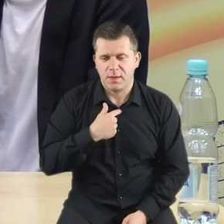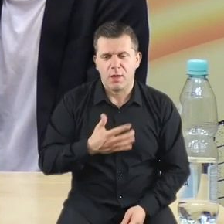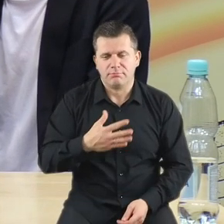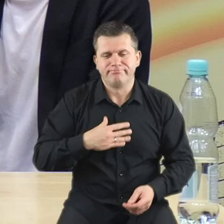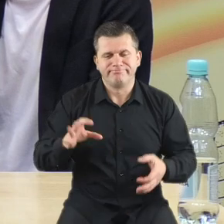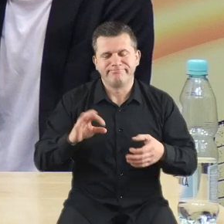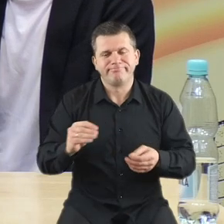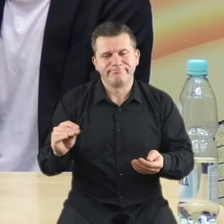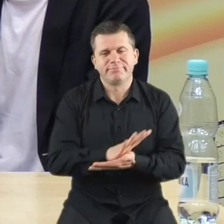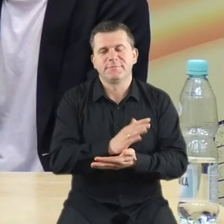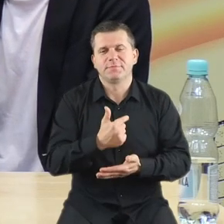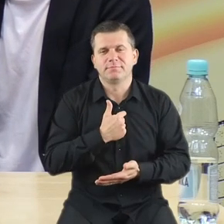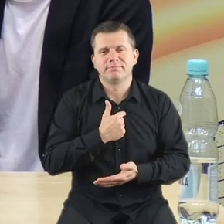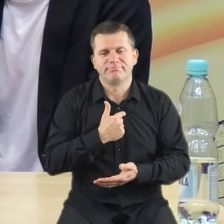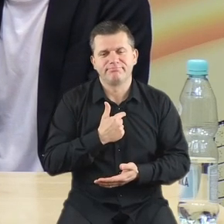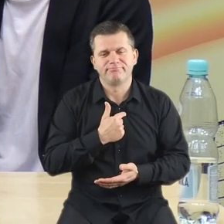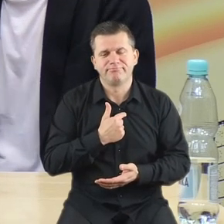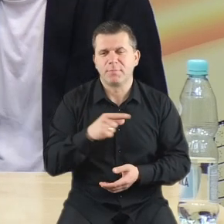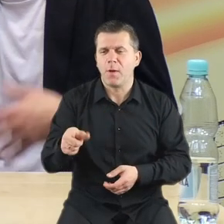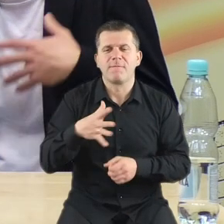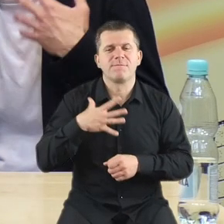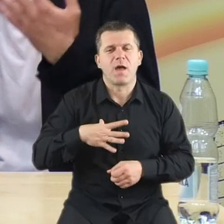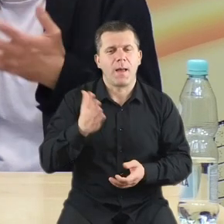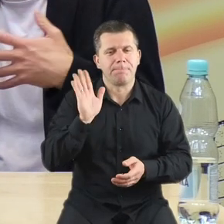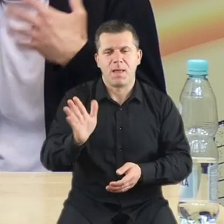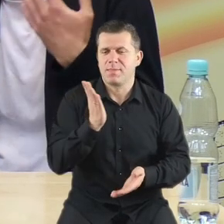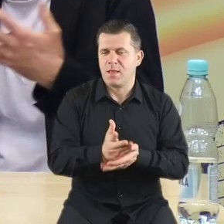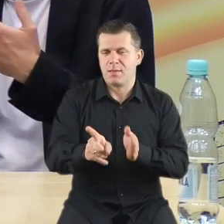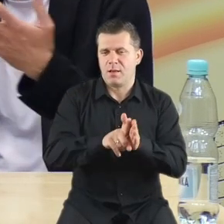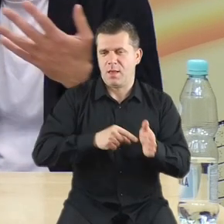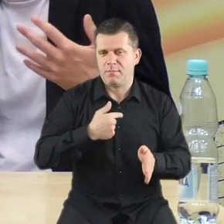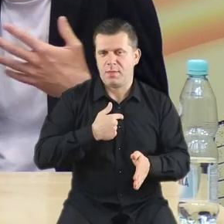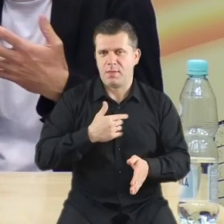że to one mają wartość tylko i wyłącznie dla mnie, bo uruchamiają te